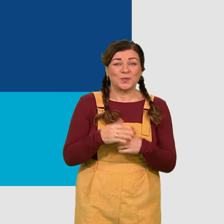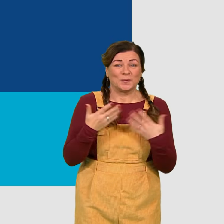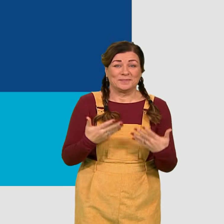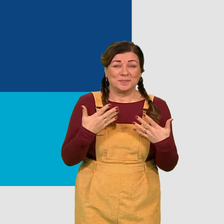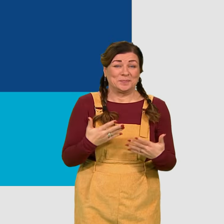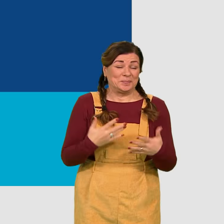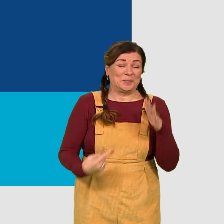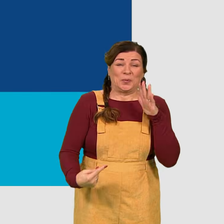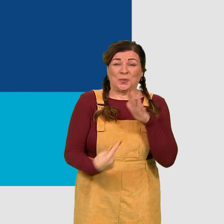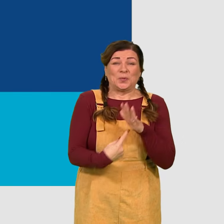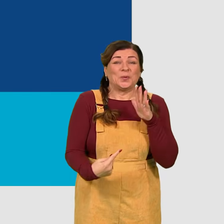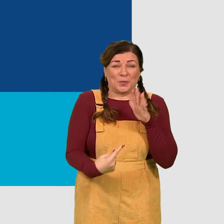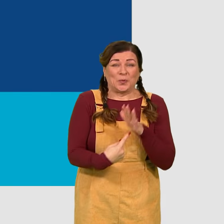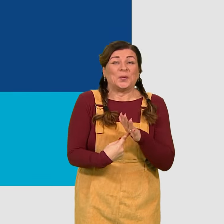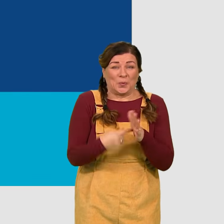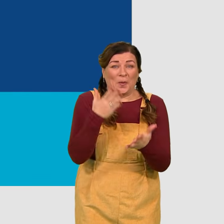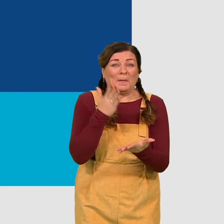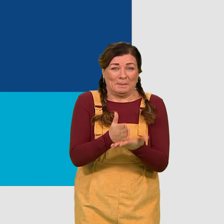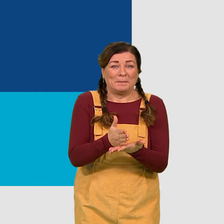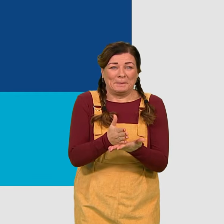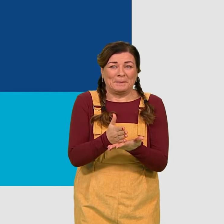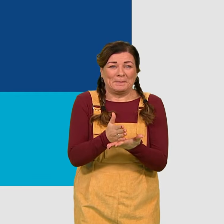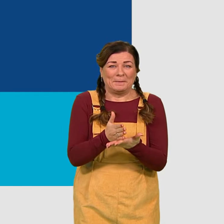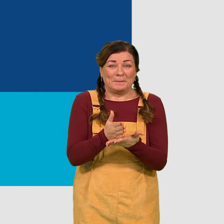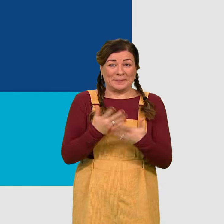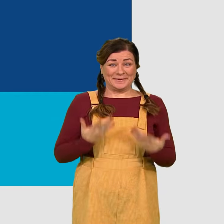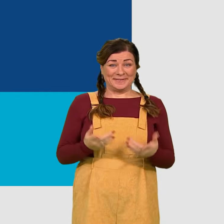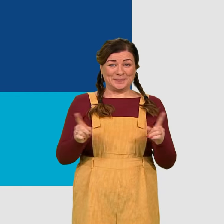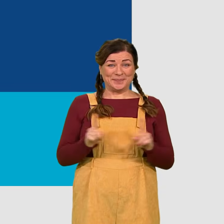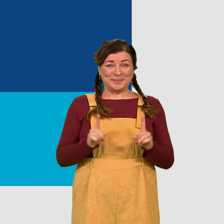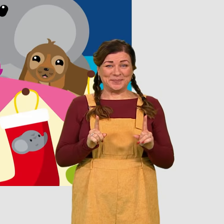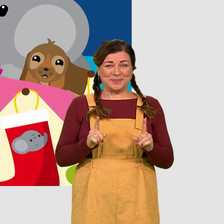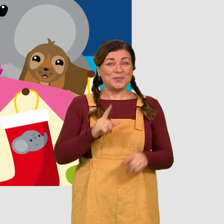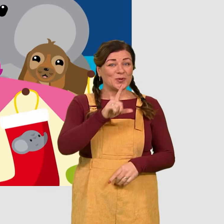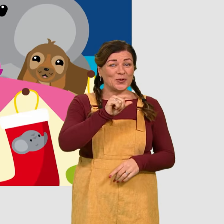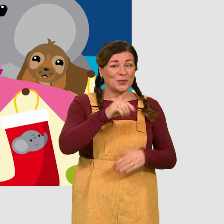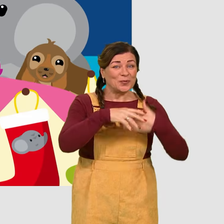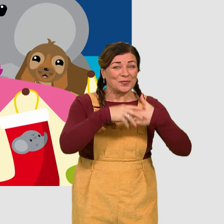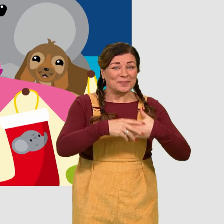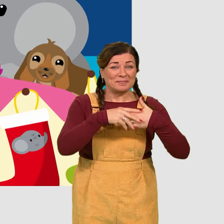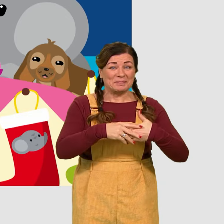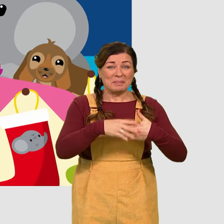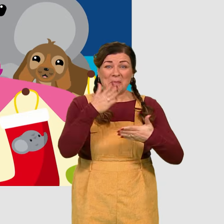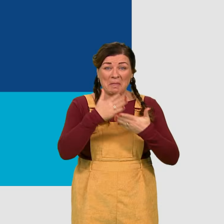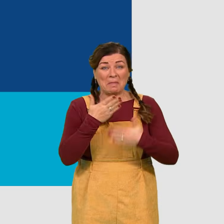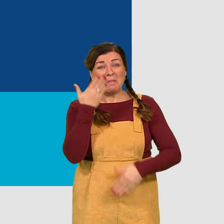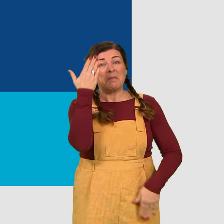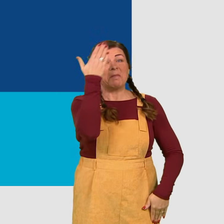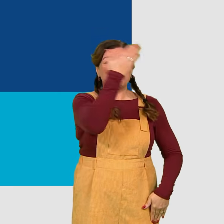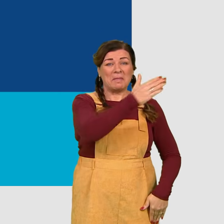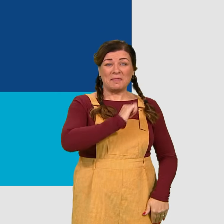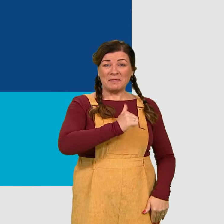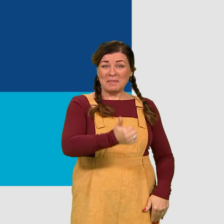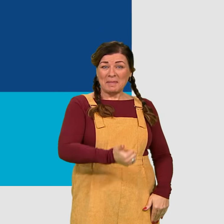heddiw yn ddiwrnod pwysig iawn. Heddiw, roedd Cyw a'i ffrindiau am fynd i'r fferm i ddewis